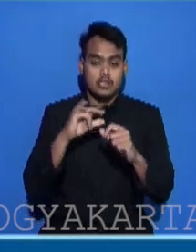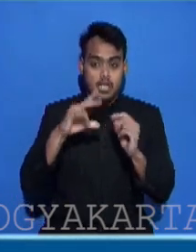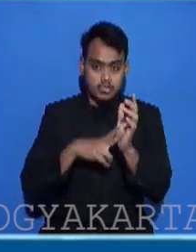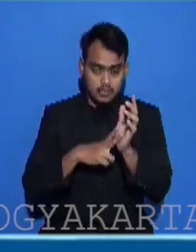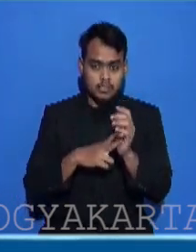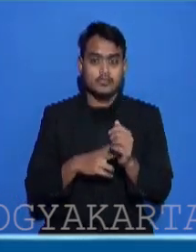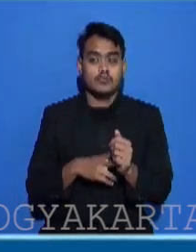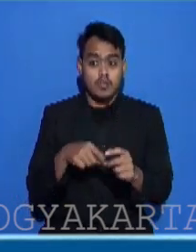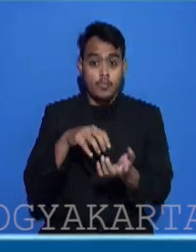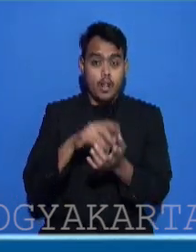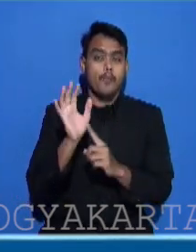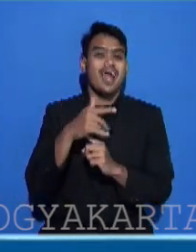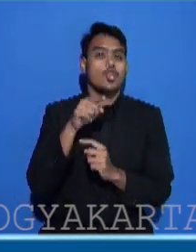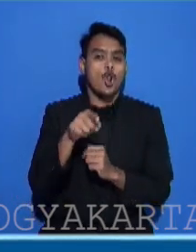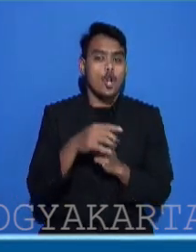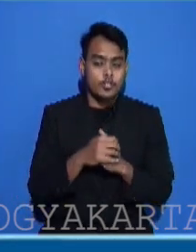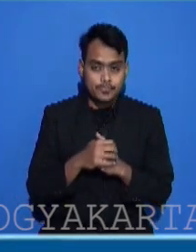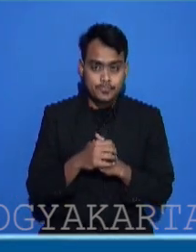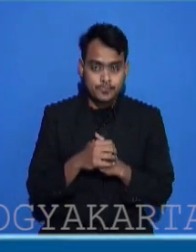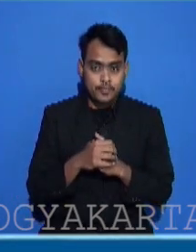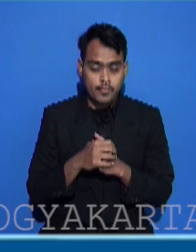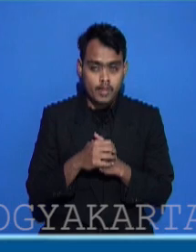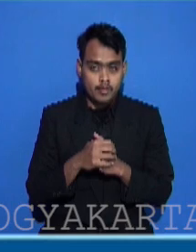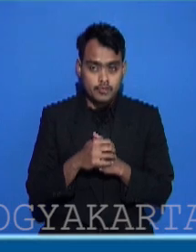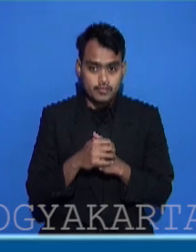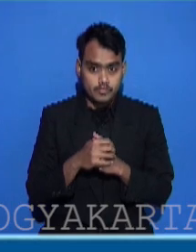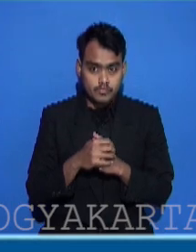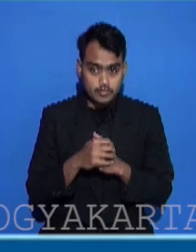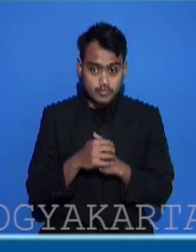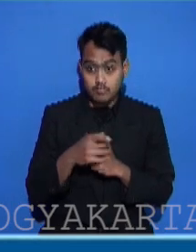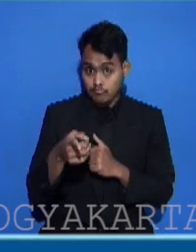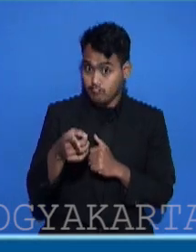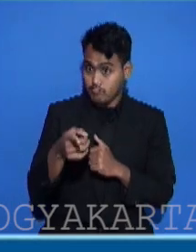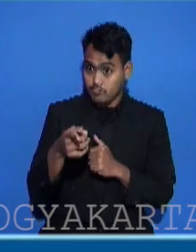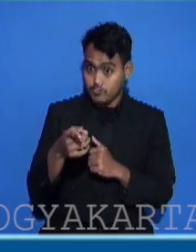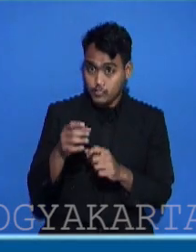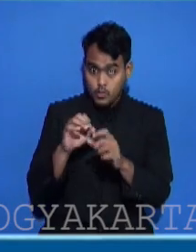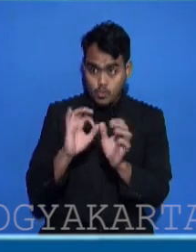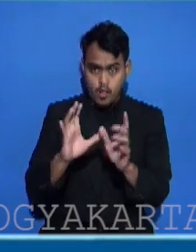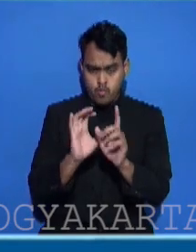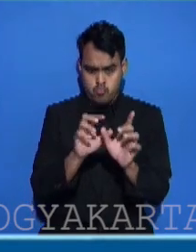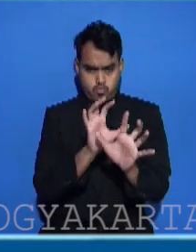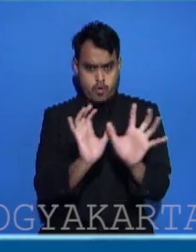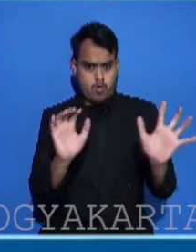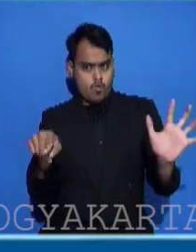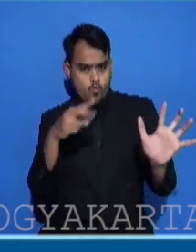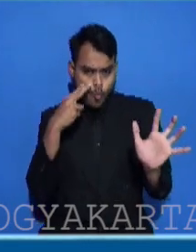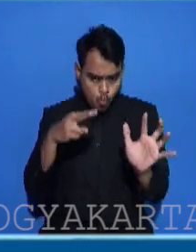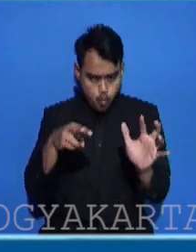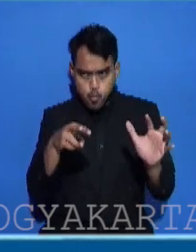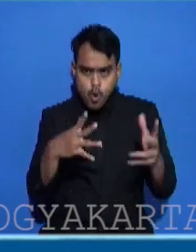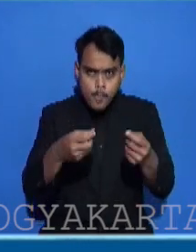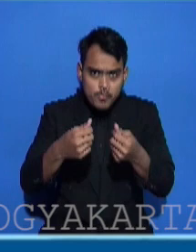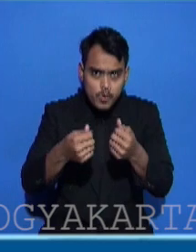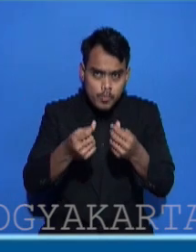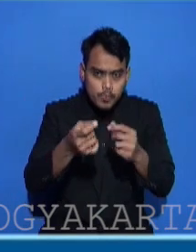Kabupaten Bantul menika umpaminipun. Ing papan menika wonten puluhan pengrajin ingkang gantungaken usahanipun kanthi bahan